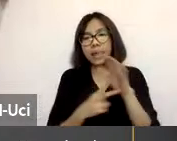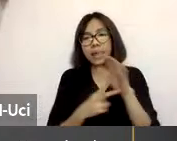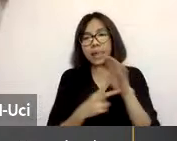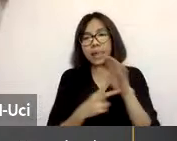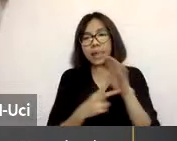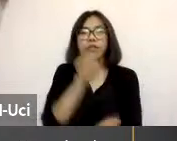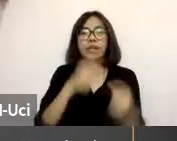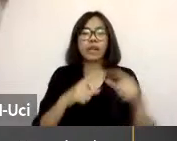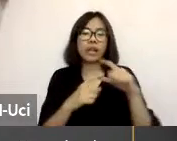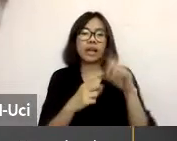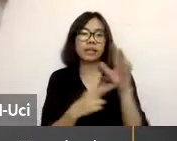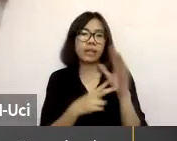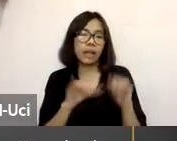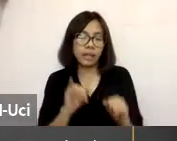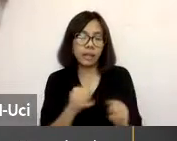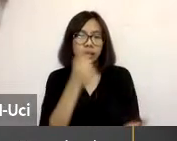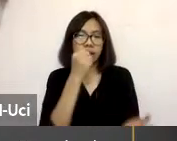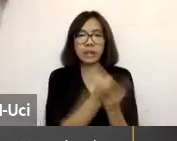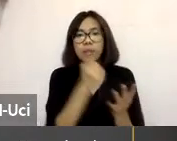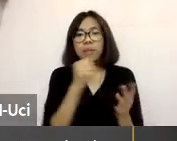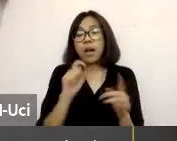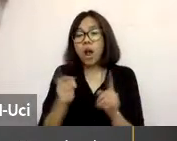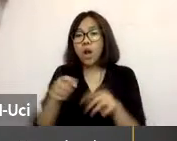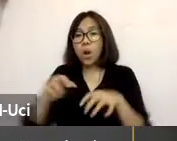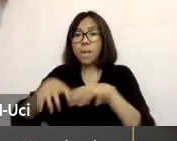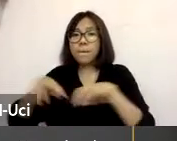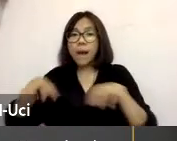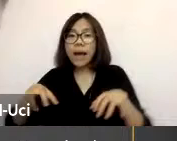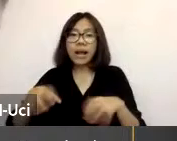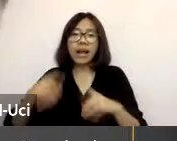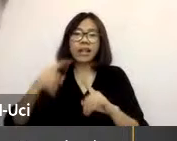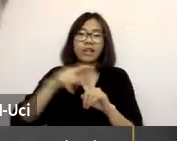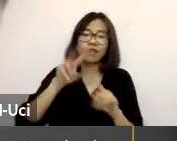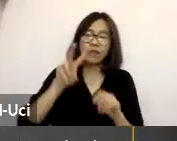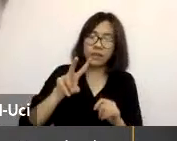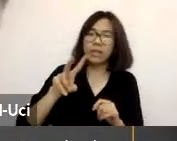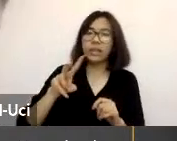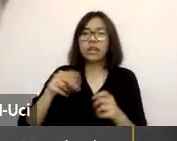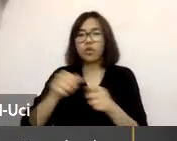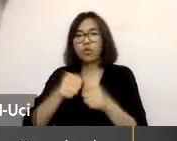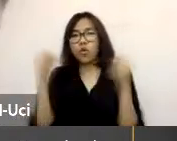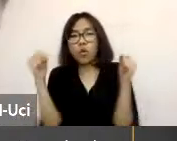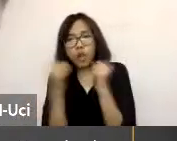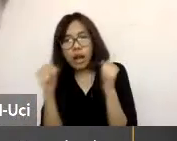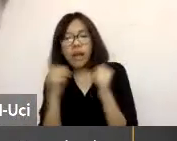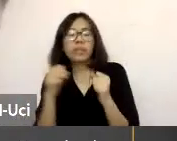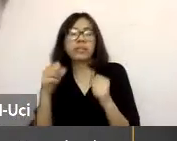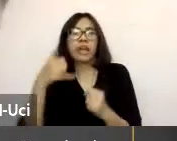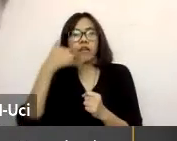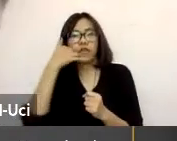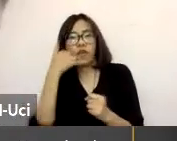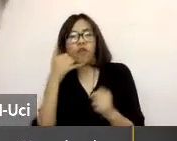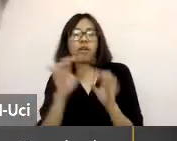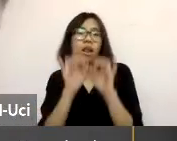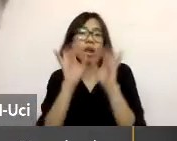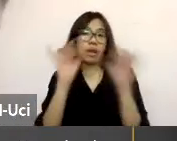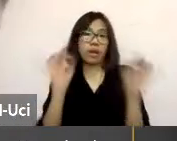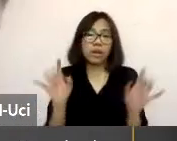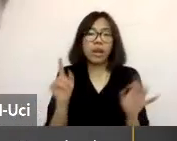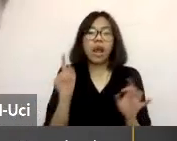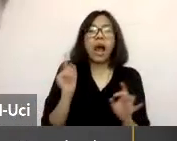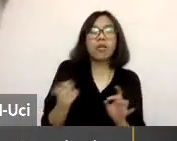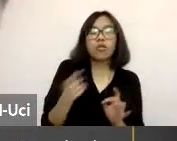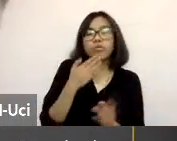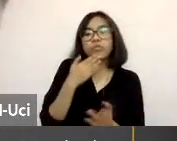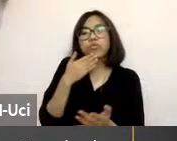menunjukkan SPT seninya kalau barang-barang elektronik harus menggunakan bisa eh apa bisa membuktikan